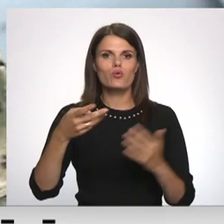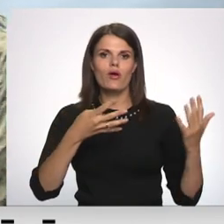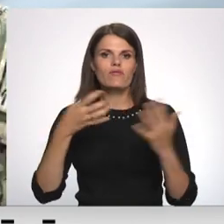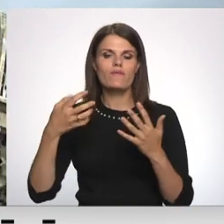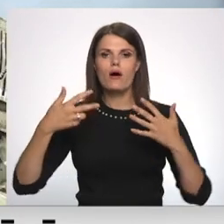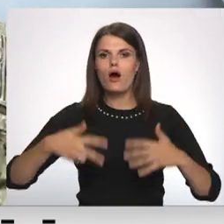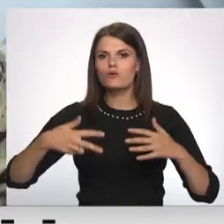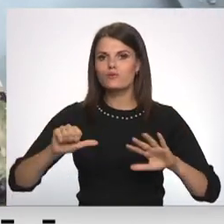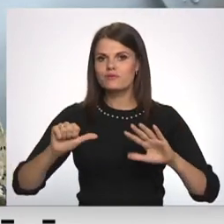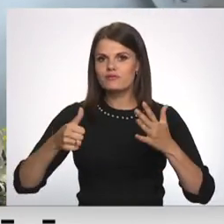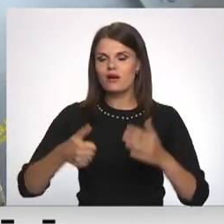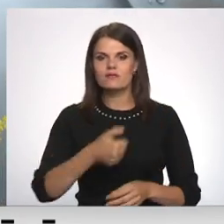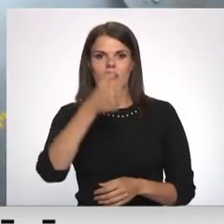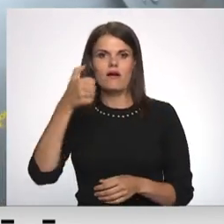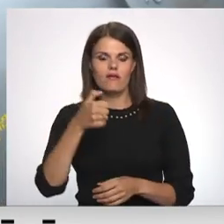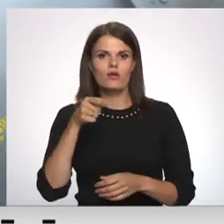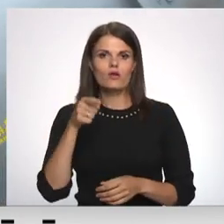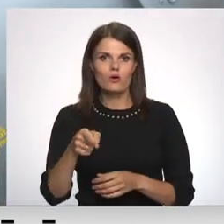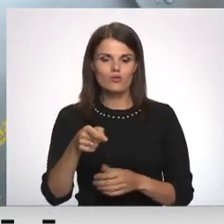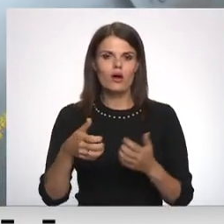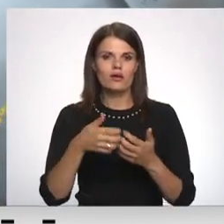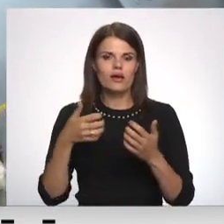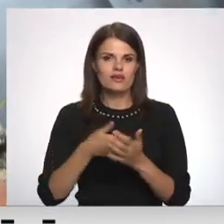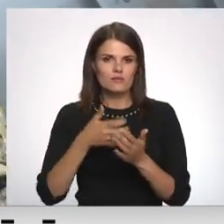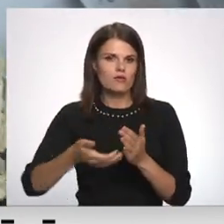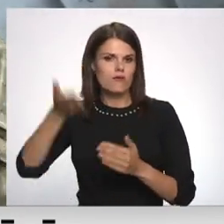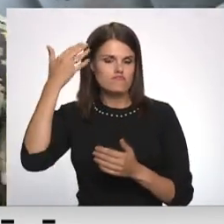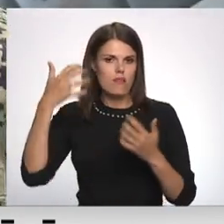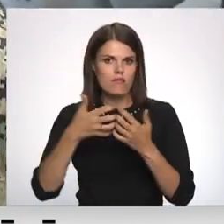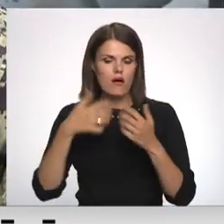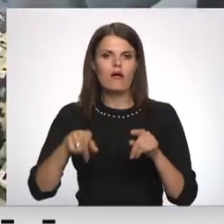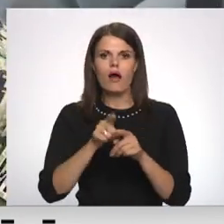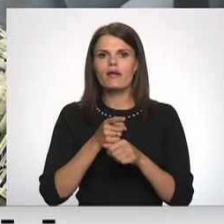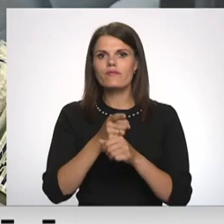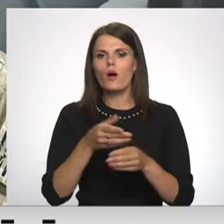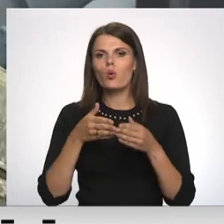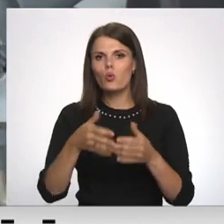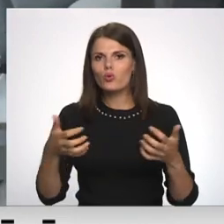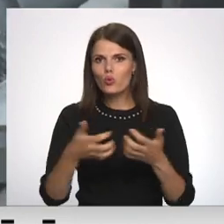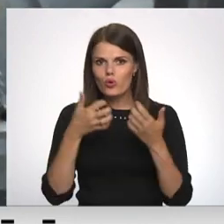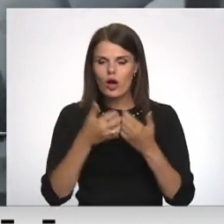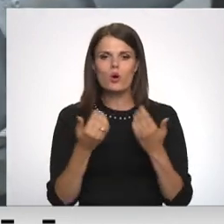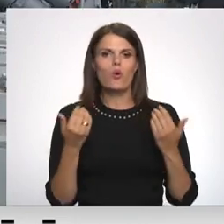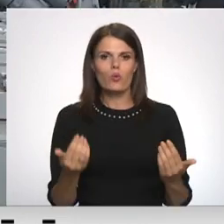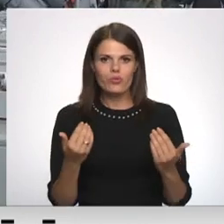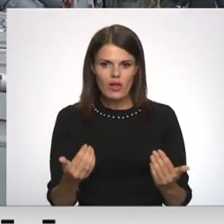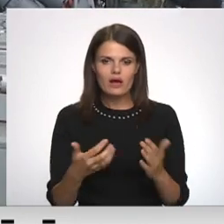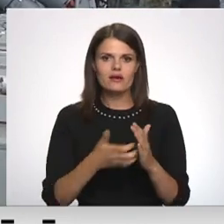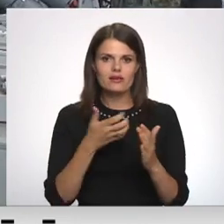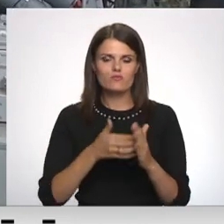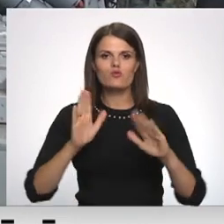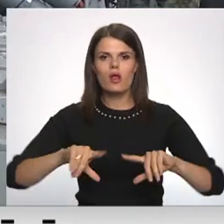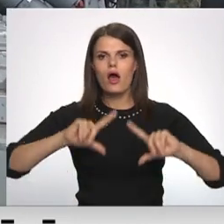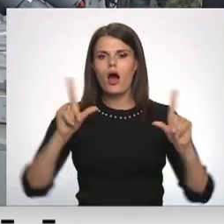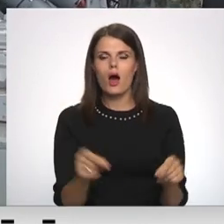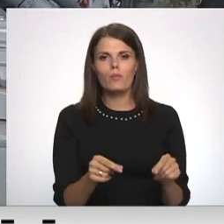1986. Gadā. Tas tika izmantots augstajā karā, arī tankuģu karā. Tagad esam izmantojuši, lai apkarotu terorismu.